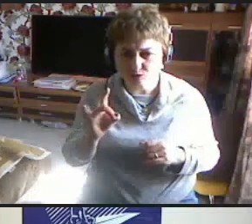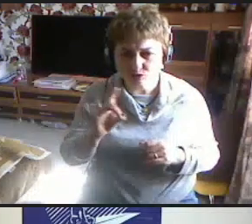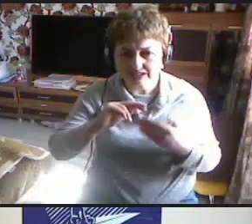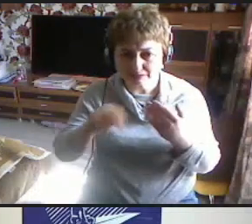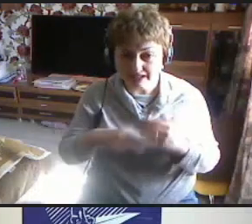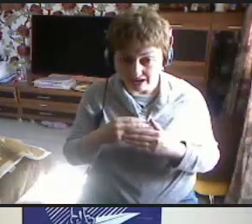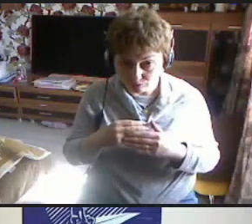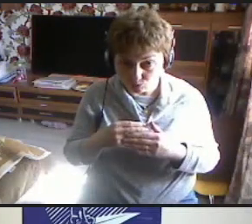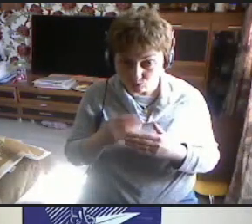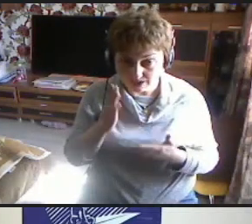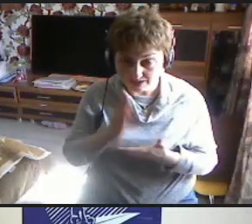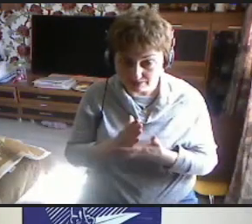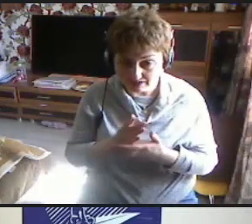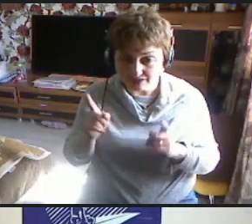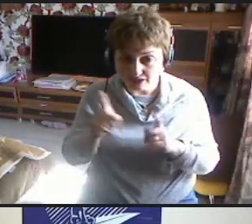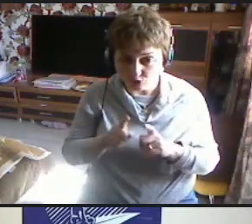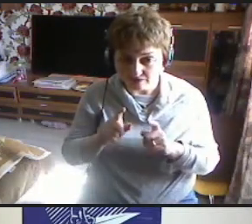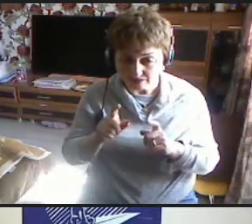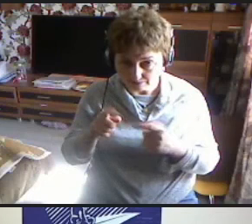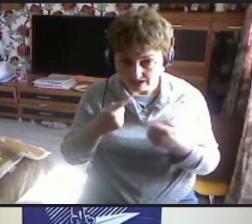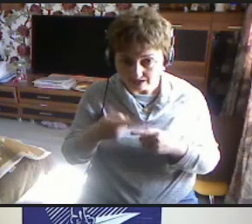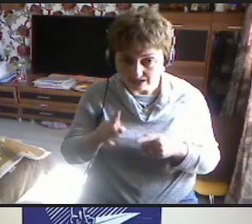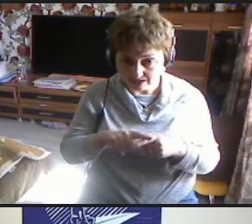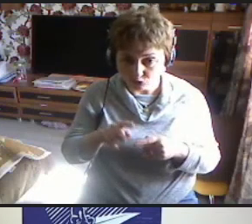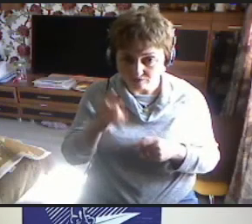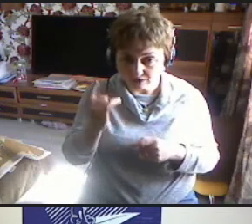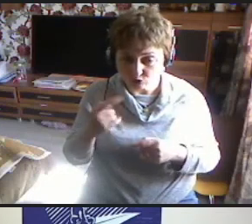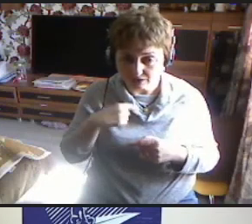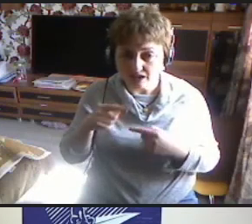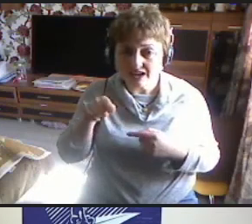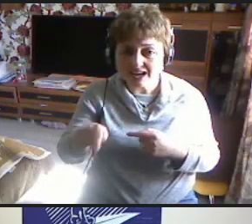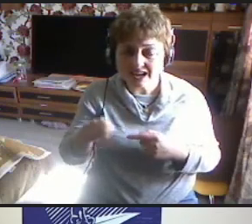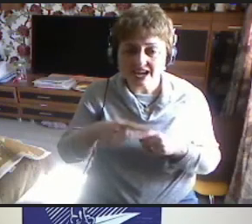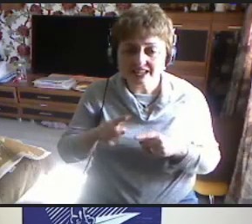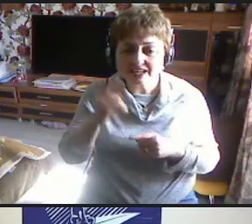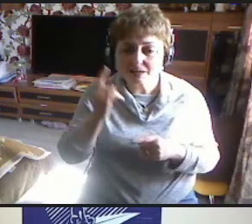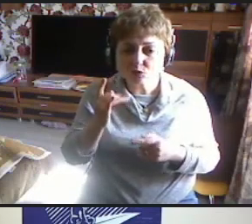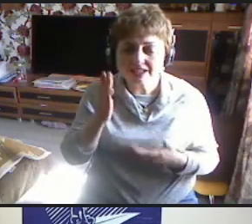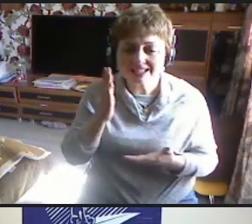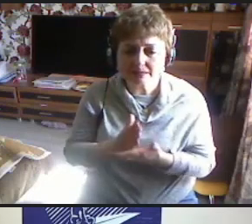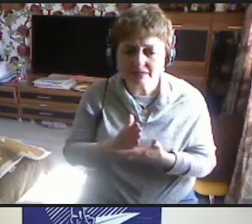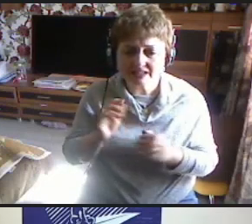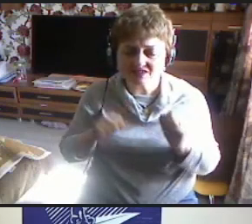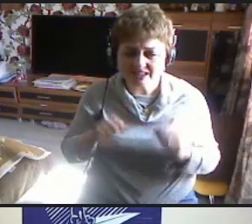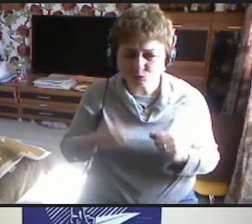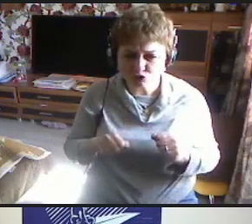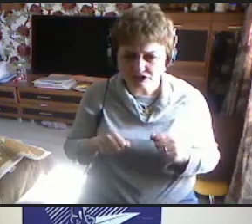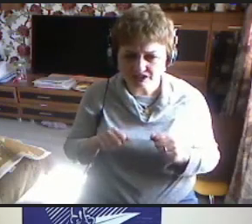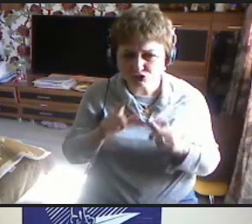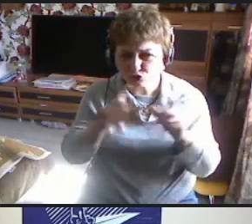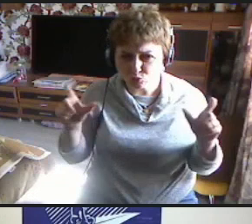о таком ребенке говорим, то этот ребенок имеет возможность, ну, в смысле школа имеет